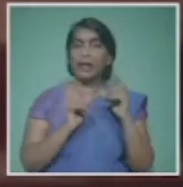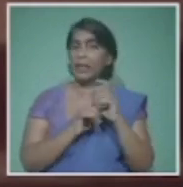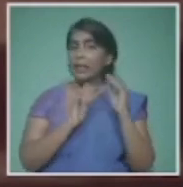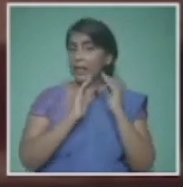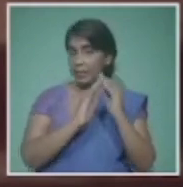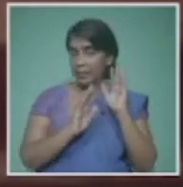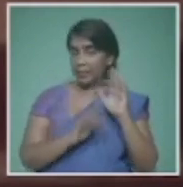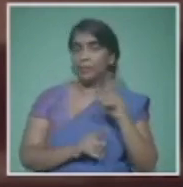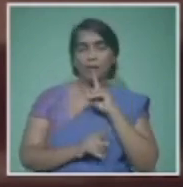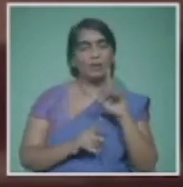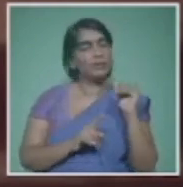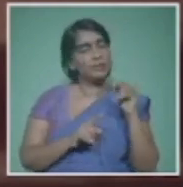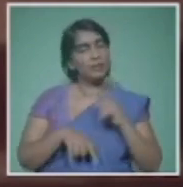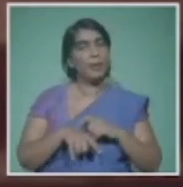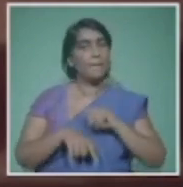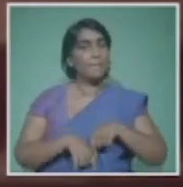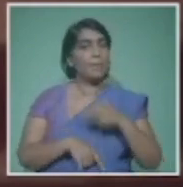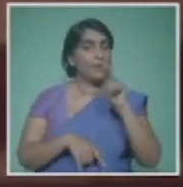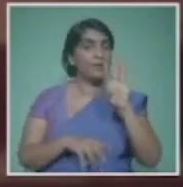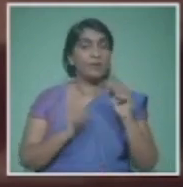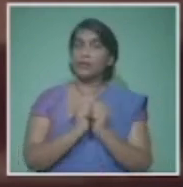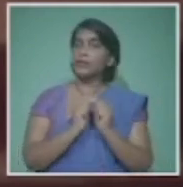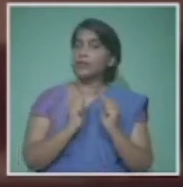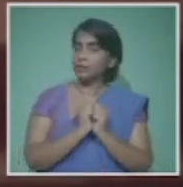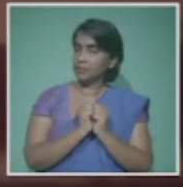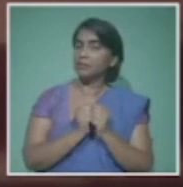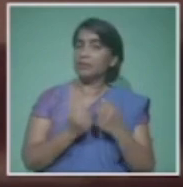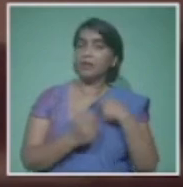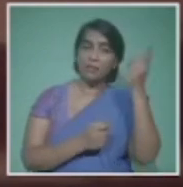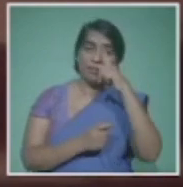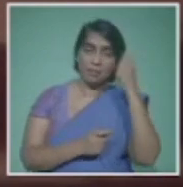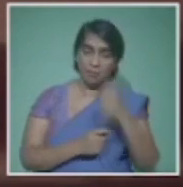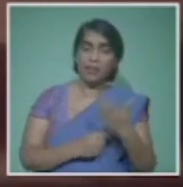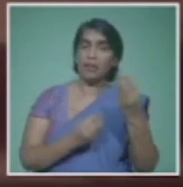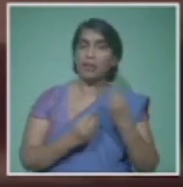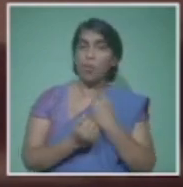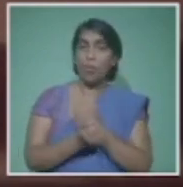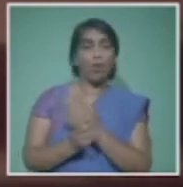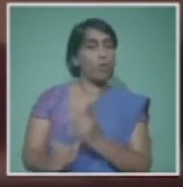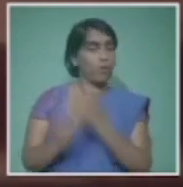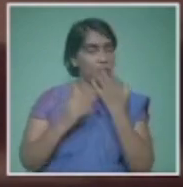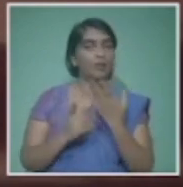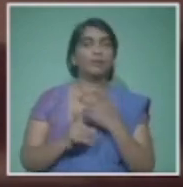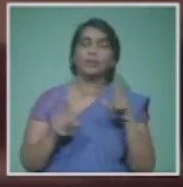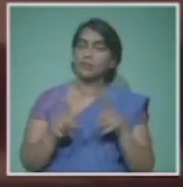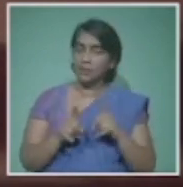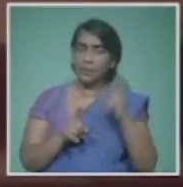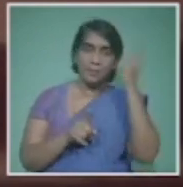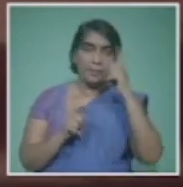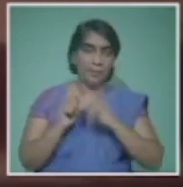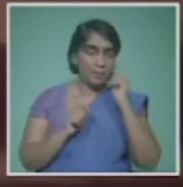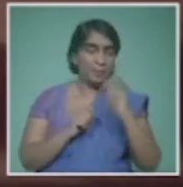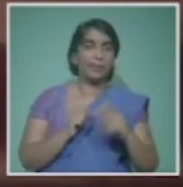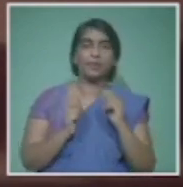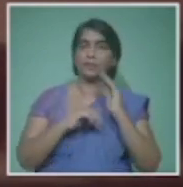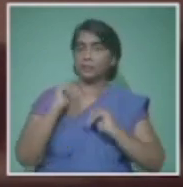departemen itu ayillah sihna samara lal itu payah sih aturan berdekaran lagi ella, apade betul denna polisi ekamu ide itu gil. Ini dia itu betul jiwi mekamu